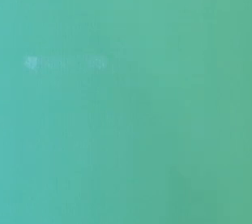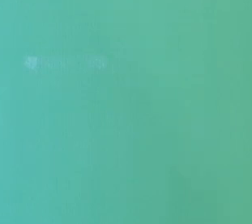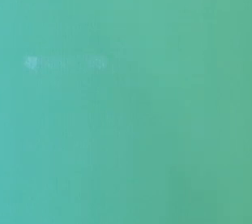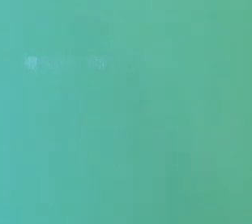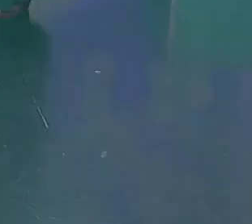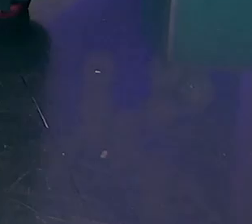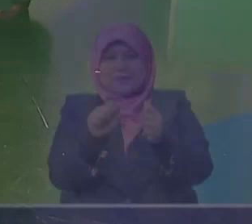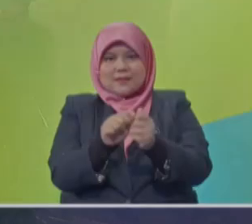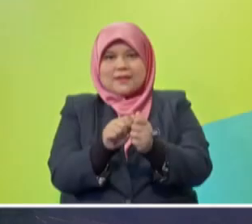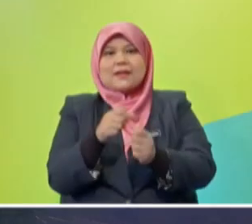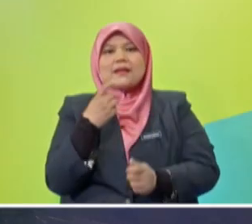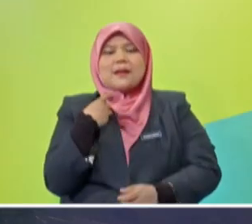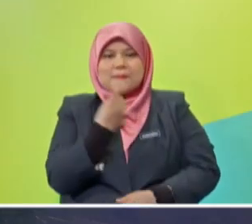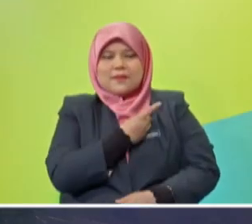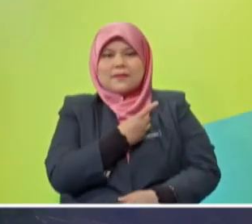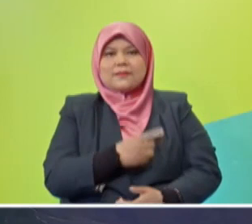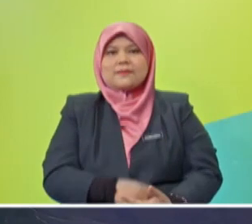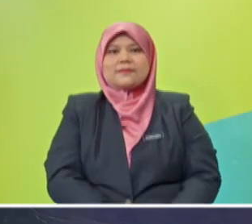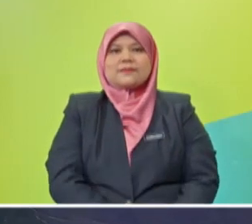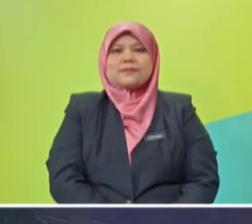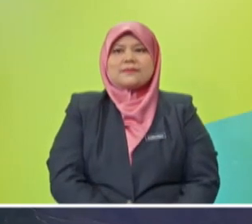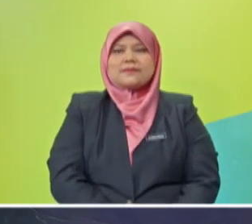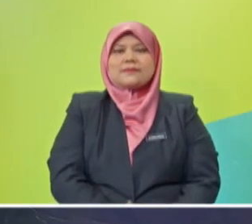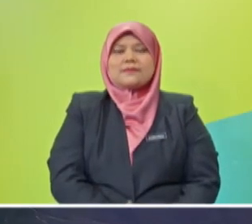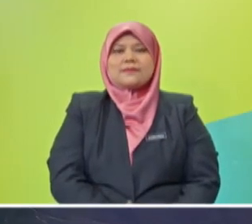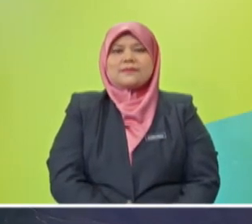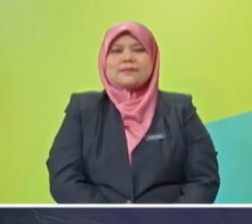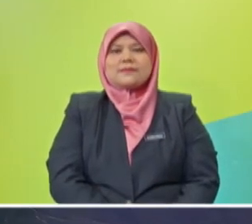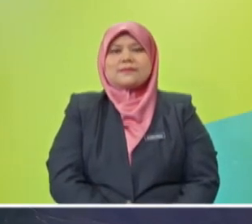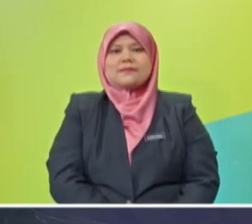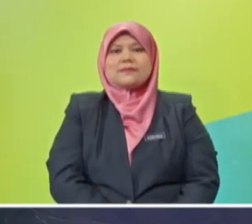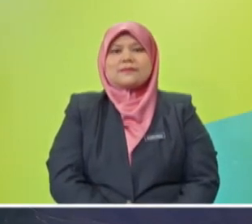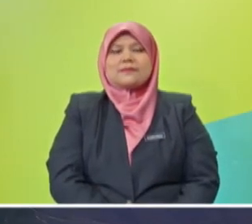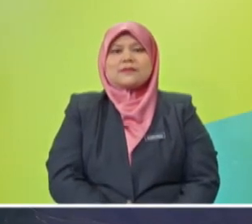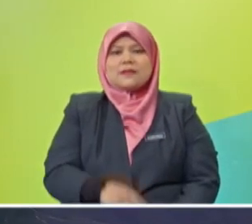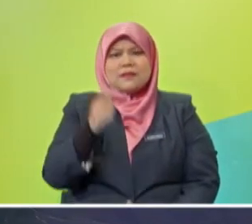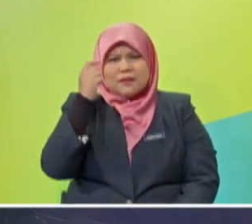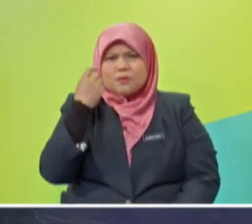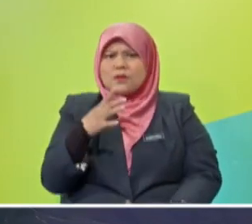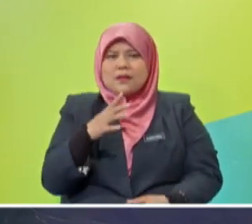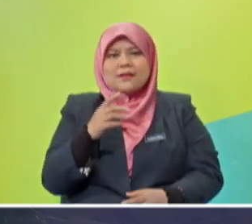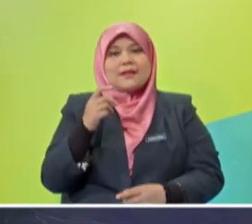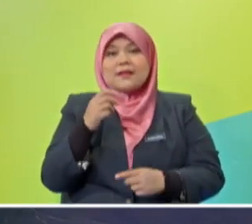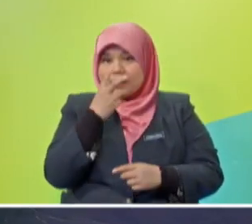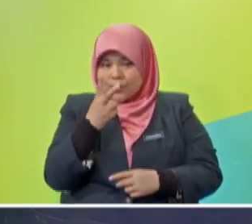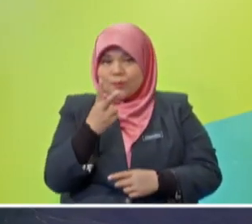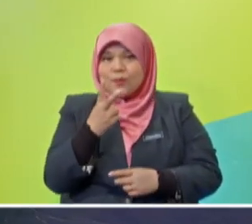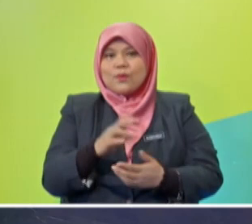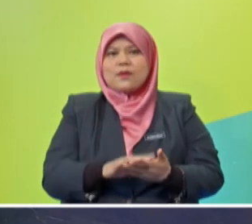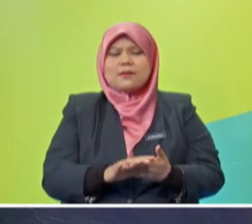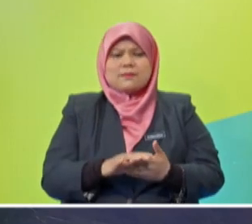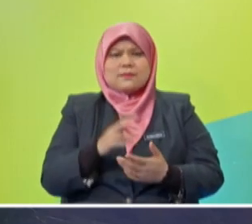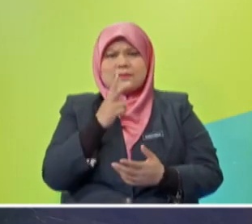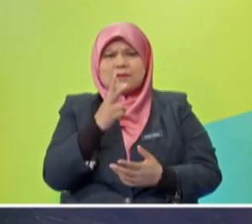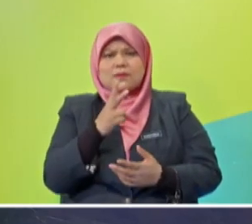episod kali ini. Baik Cikgu Afifah. Ya, saya. Tadi kan kita dah ada sedikit gimmick. Betul. Dan saya rasa